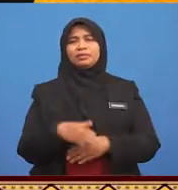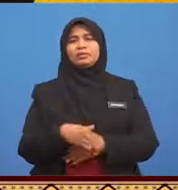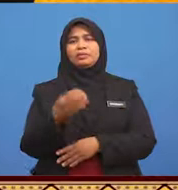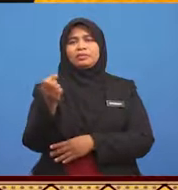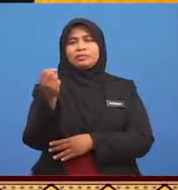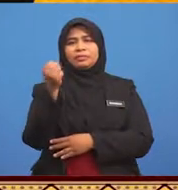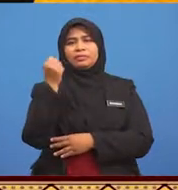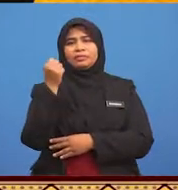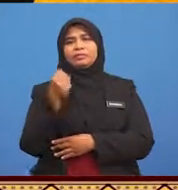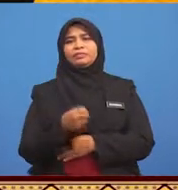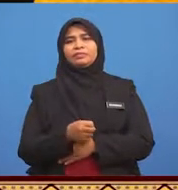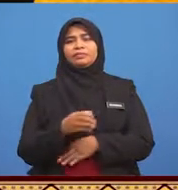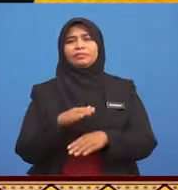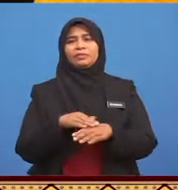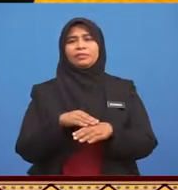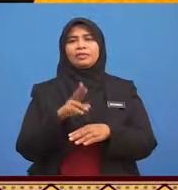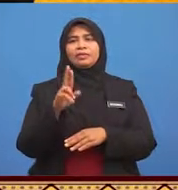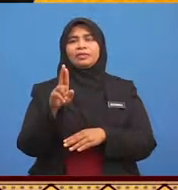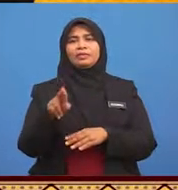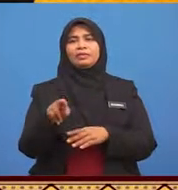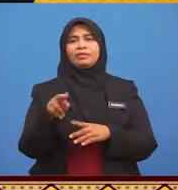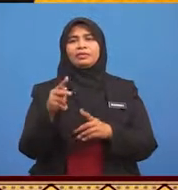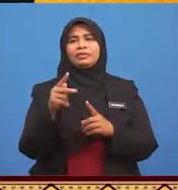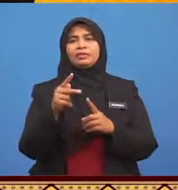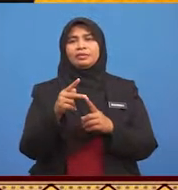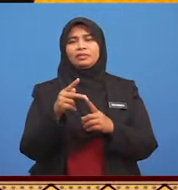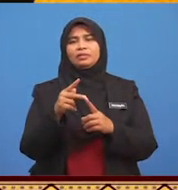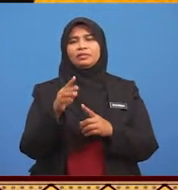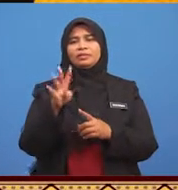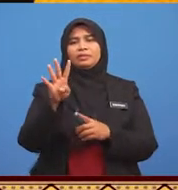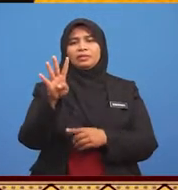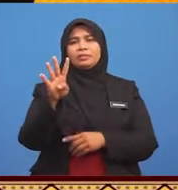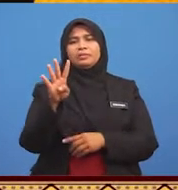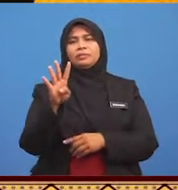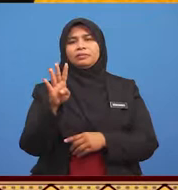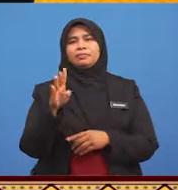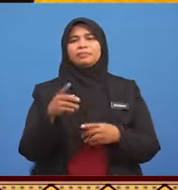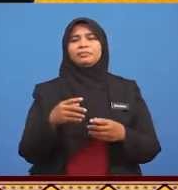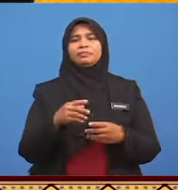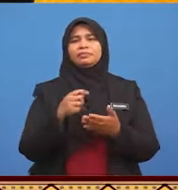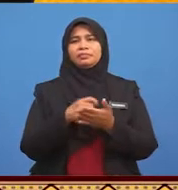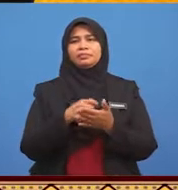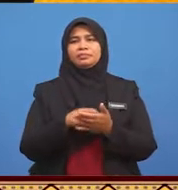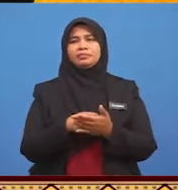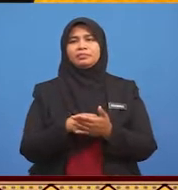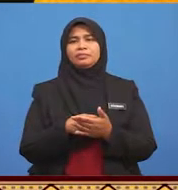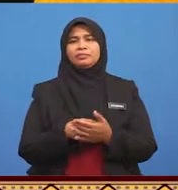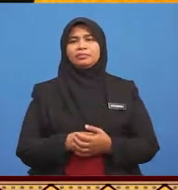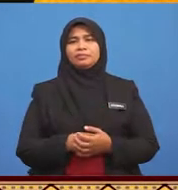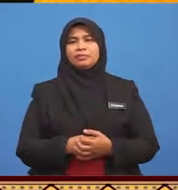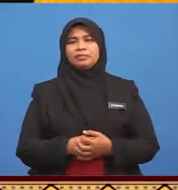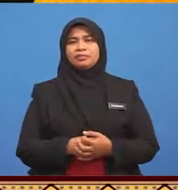qailulah. Pada rakaat keempat, tiba-tiba anda ragu-ragu berapakah bilangan rakaat yang